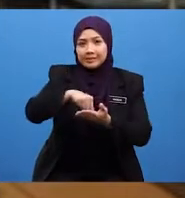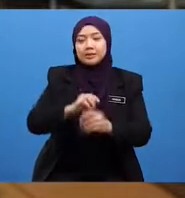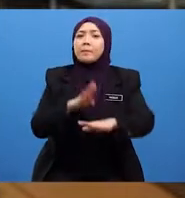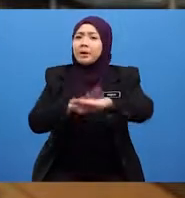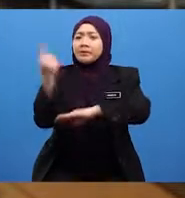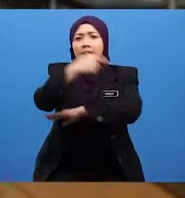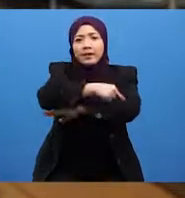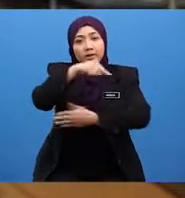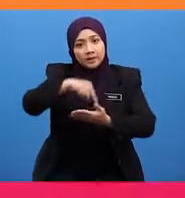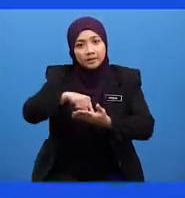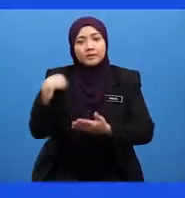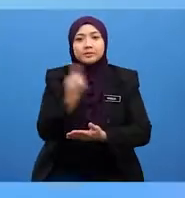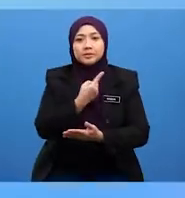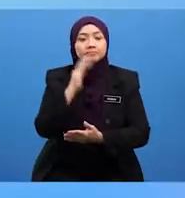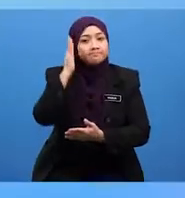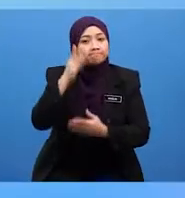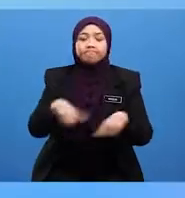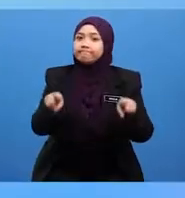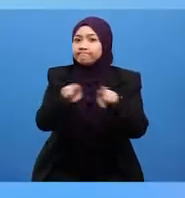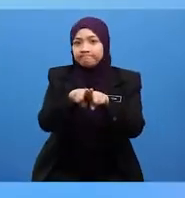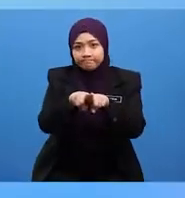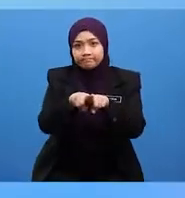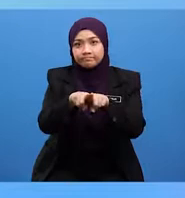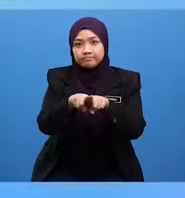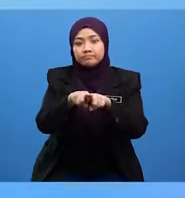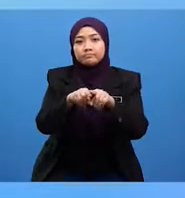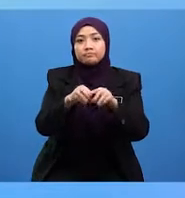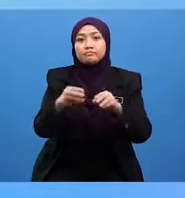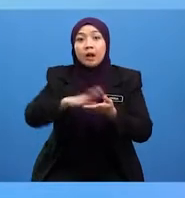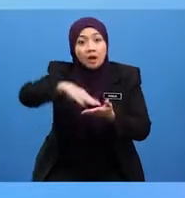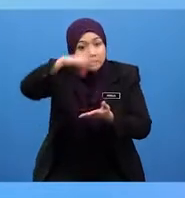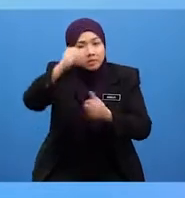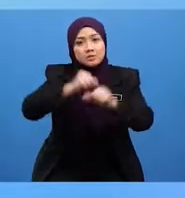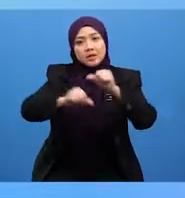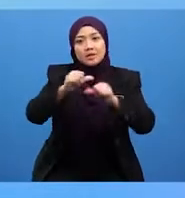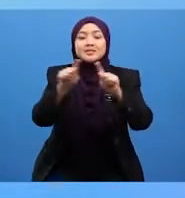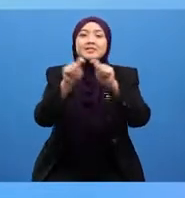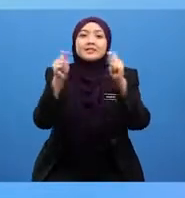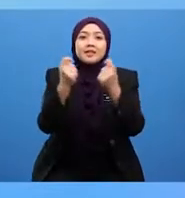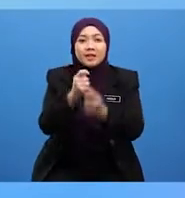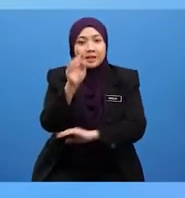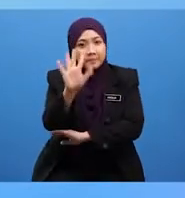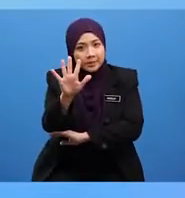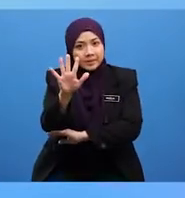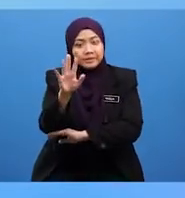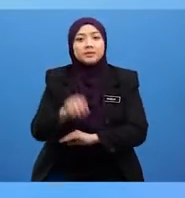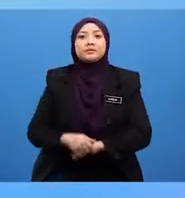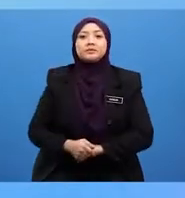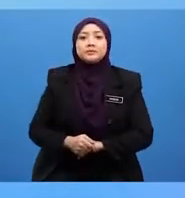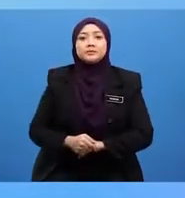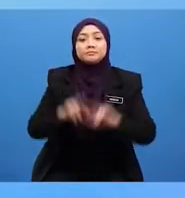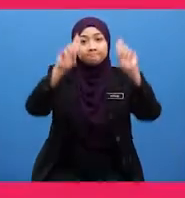marilah kita bersama-sama belajar sains tingkatan 5 bab 7 bahan sintetik